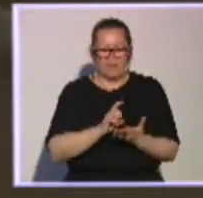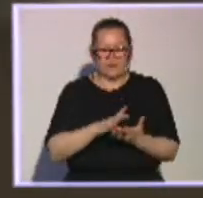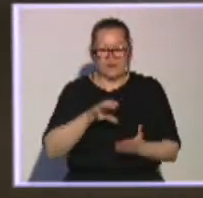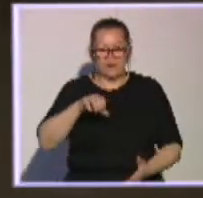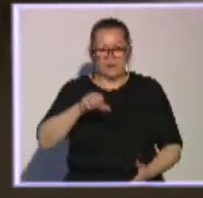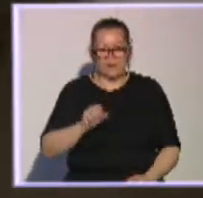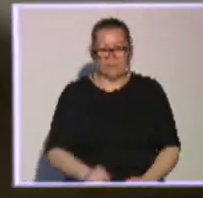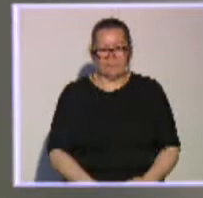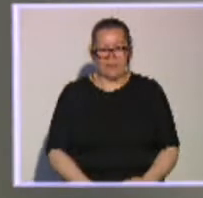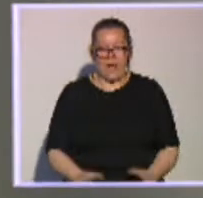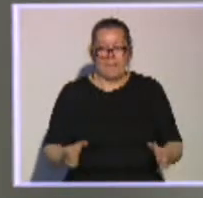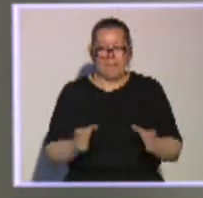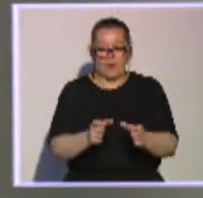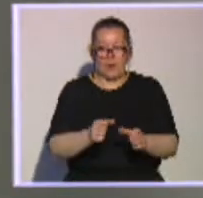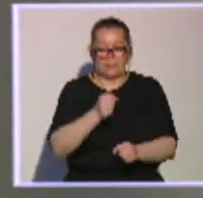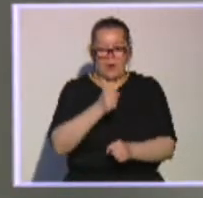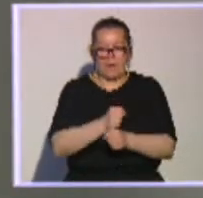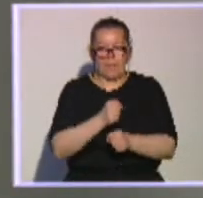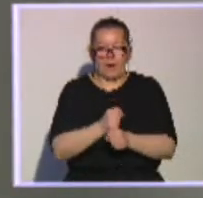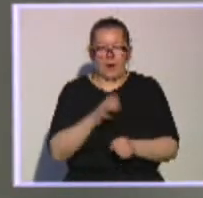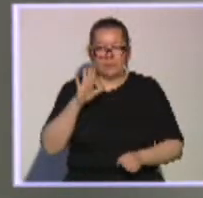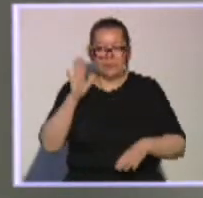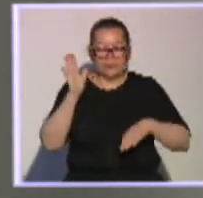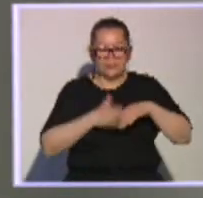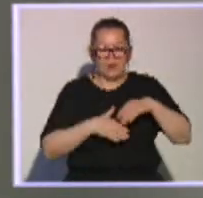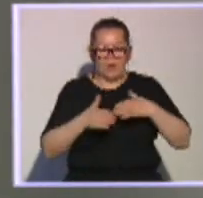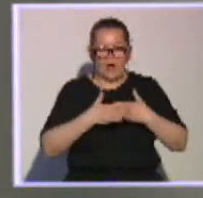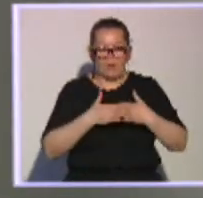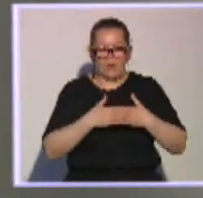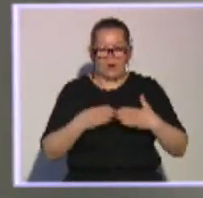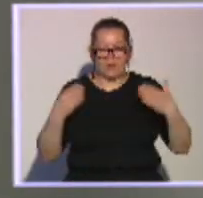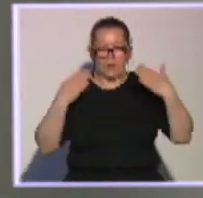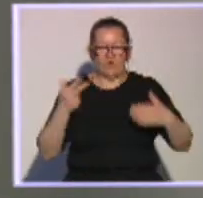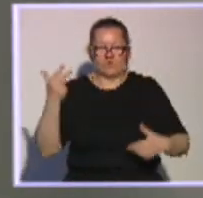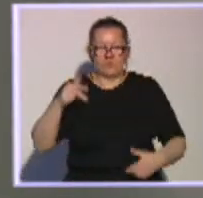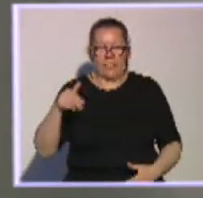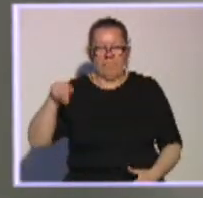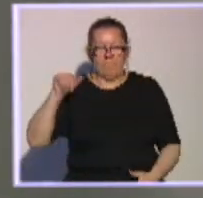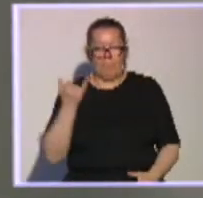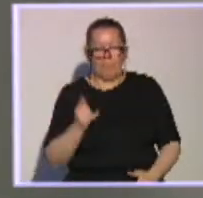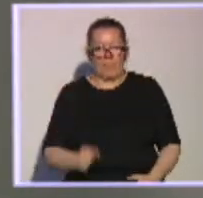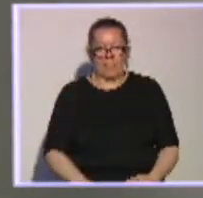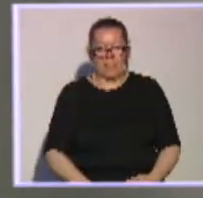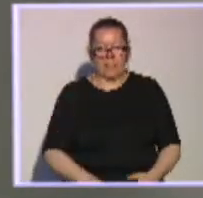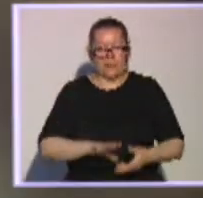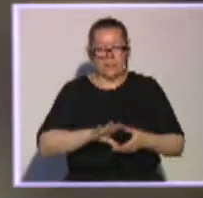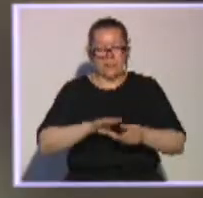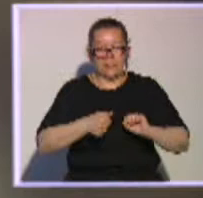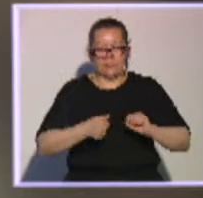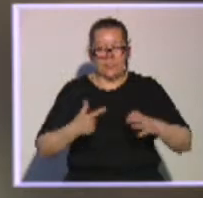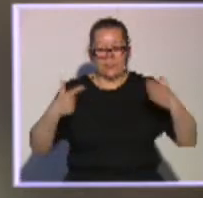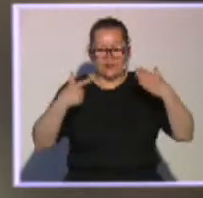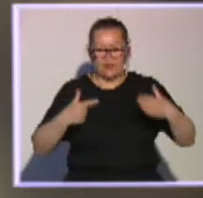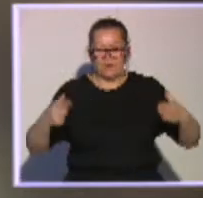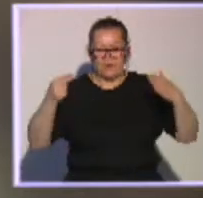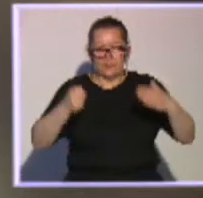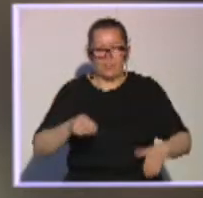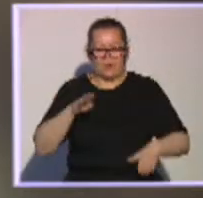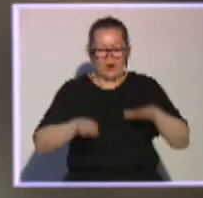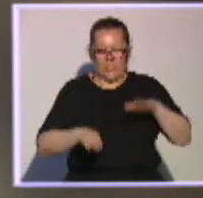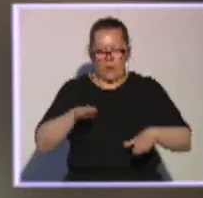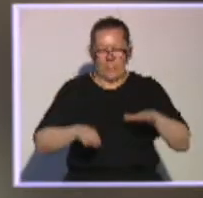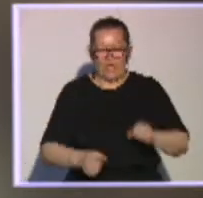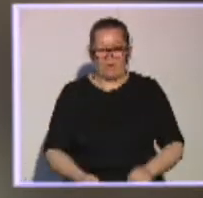s-a oprit temporar activitatea. S-au dat 5 amenzi în valoare de 93.000 de lei și au fost distruse 78 de kilograme de carne pentru